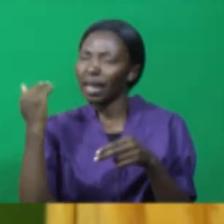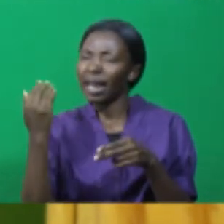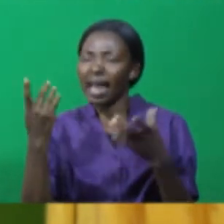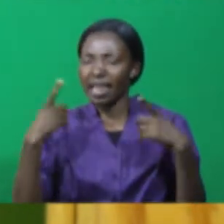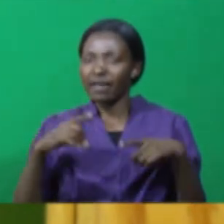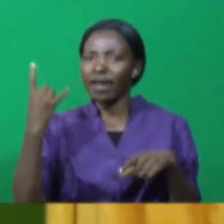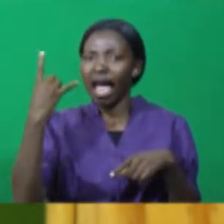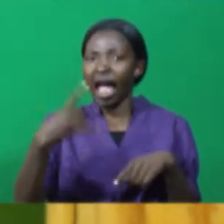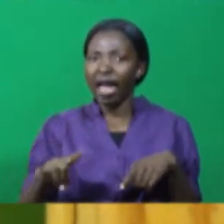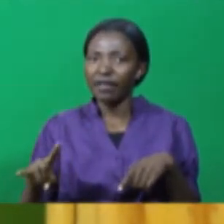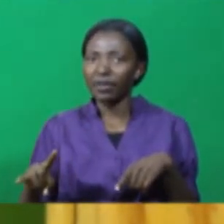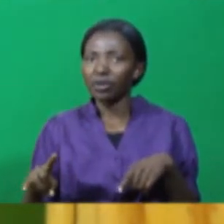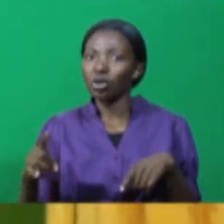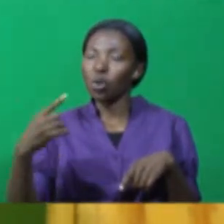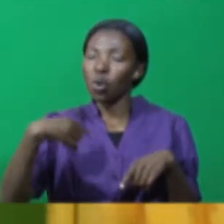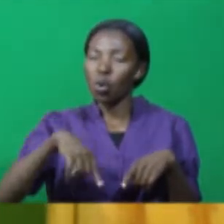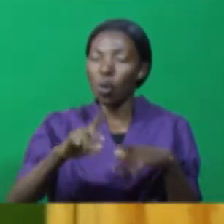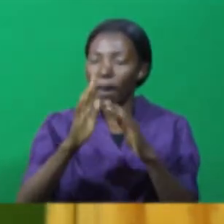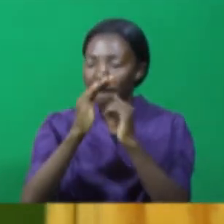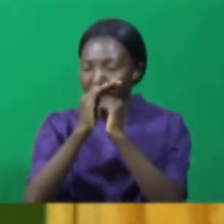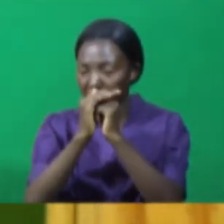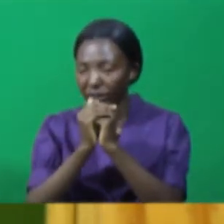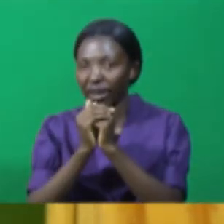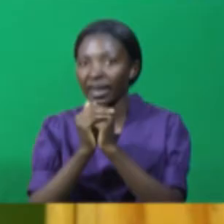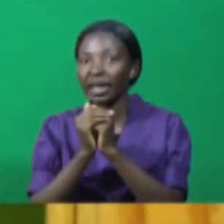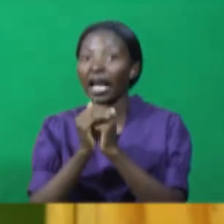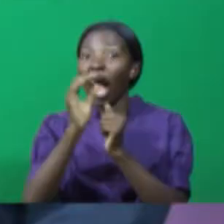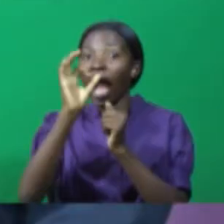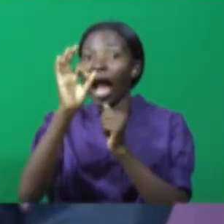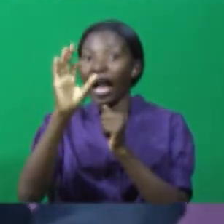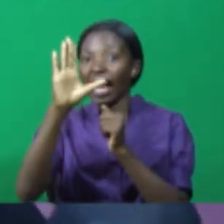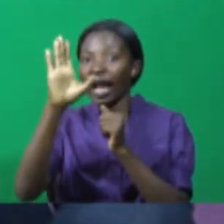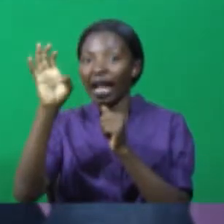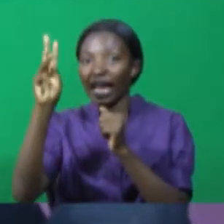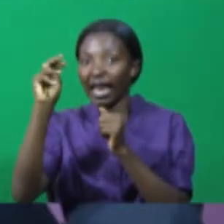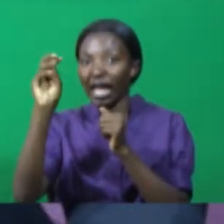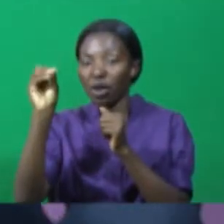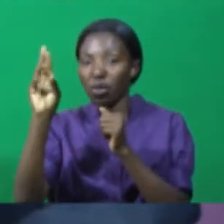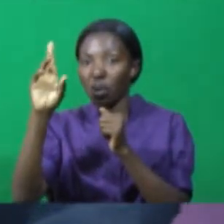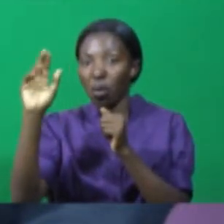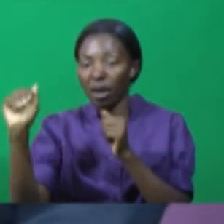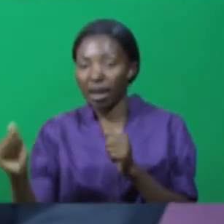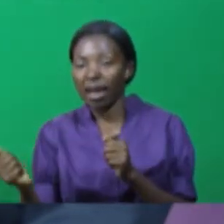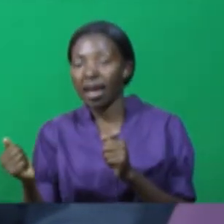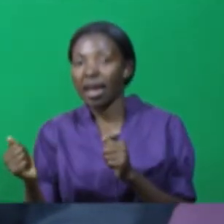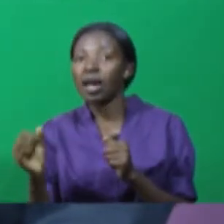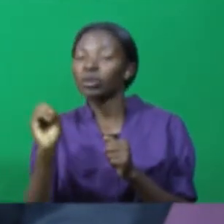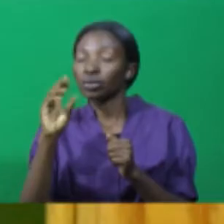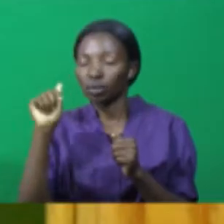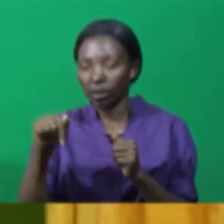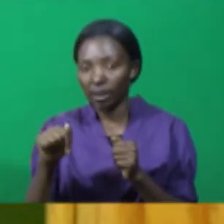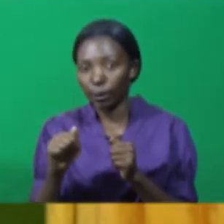maHighfields akabuda achienda kunonamata akananga neku Glenora kuyo iku aifi uchuya ku Glenora